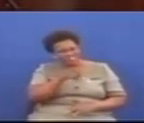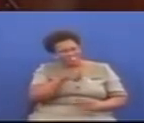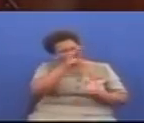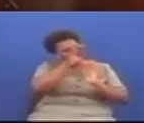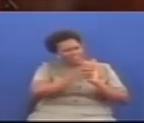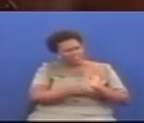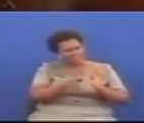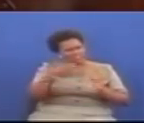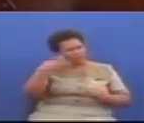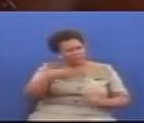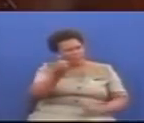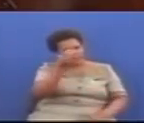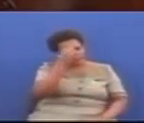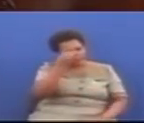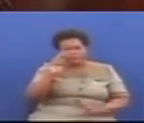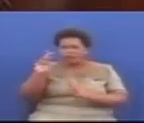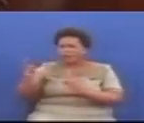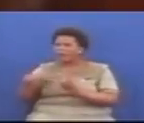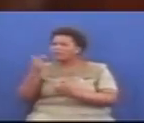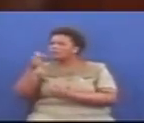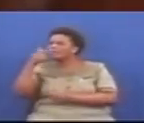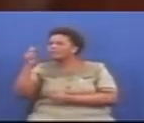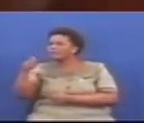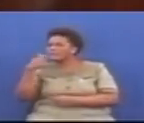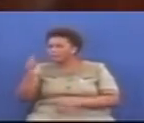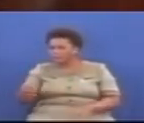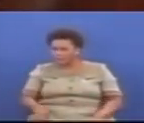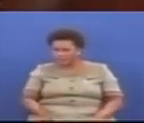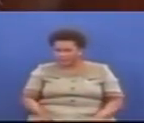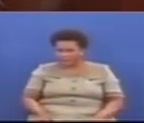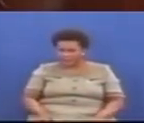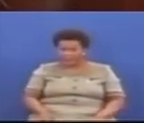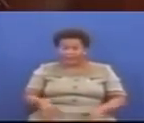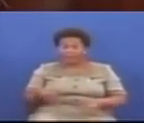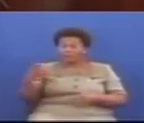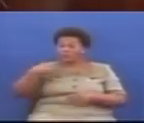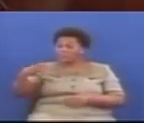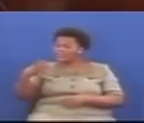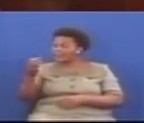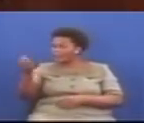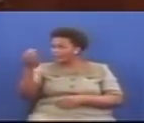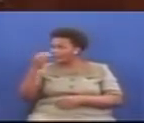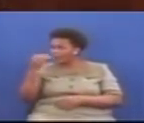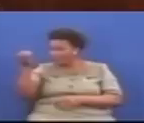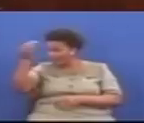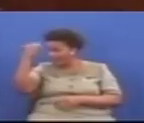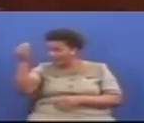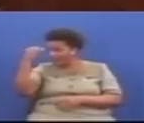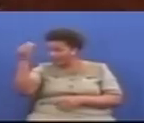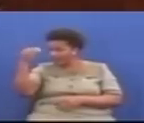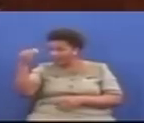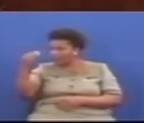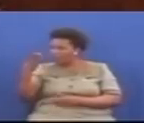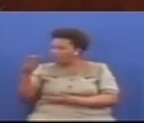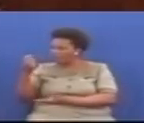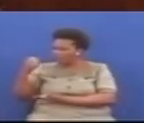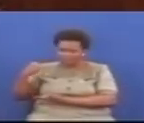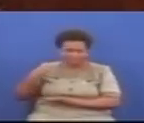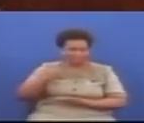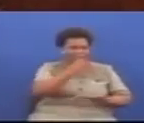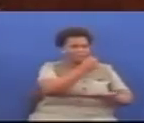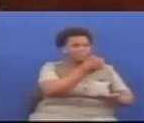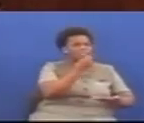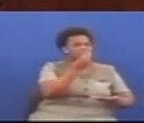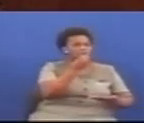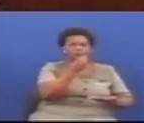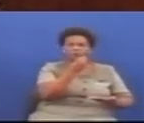Wizara ya Elimu au TAMISEMI. Walipeleka Wizara ya Elimu pesa ya chakula, wakaenda kuwanyang'anya, wakasema kwamba chuo hicho